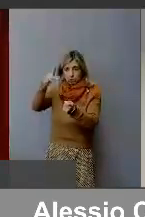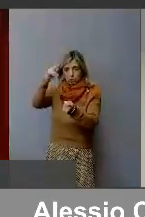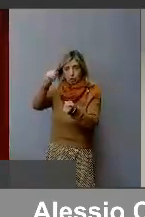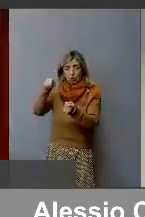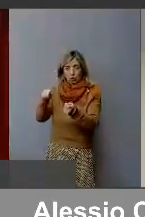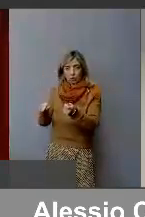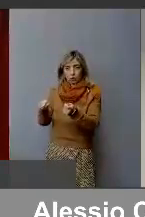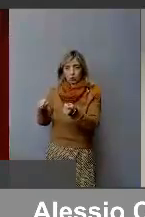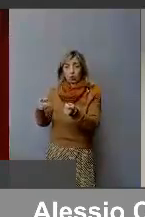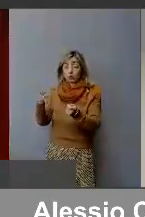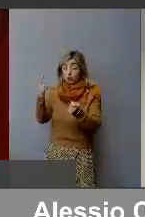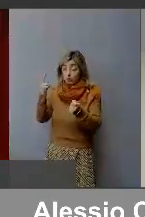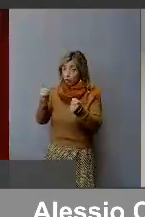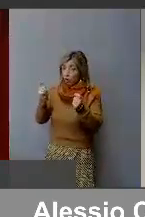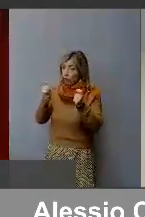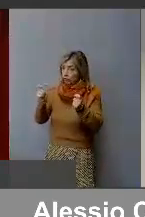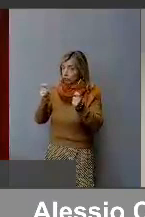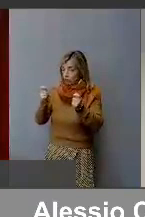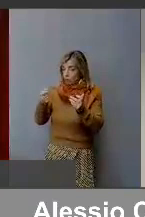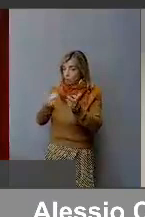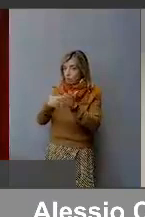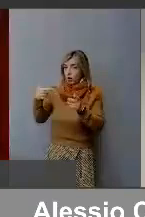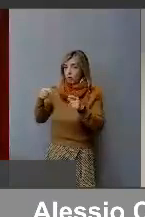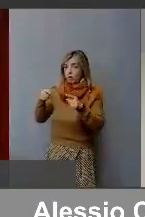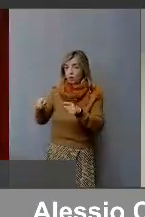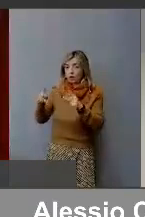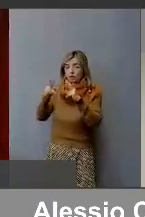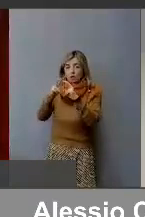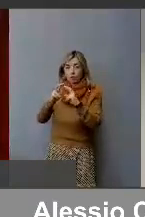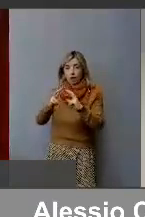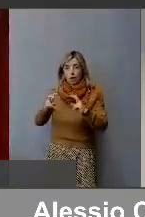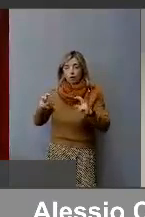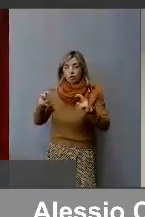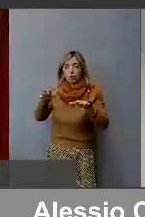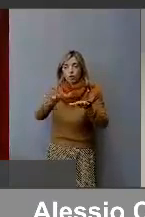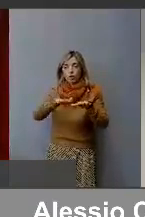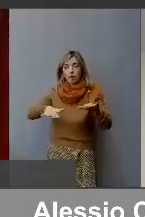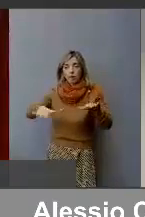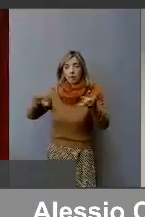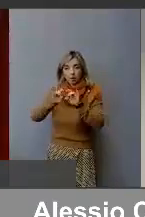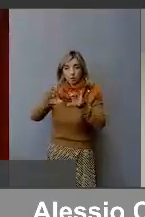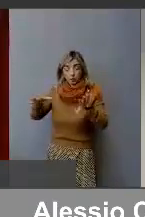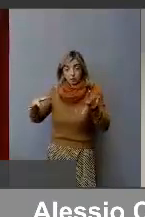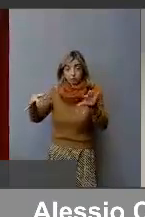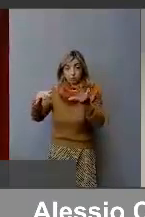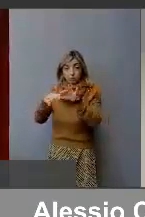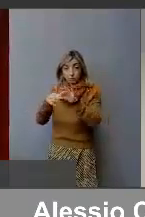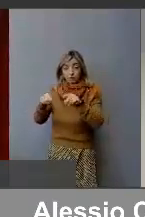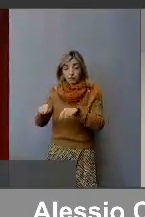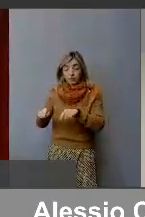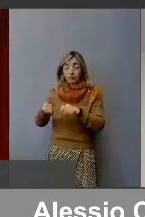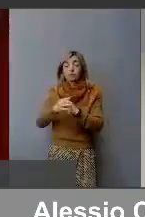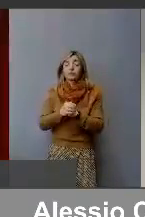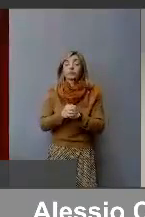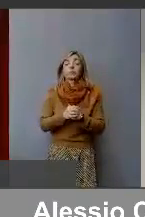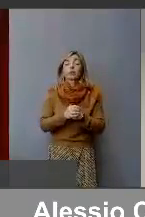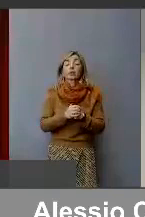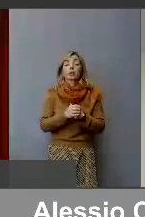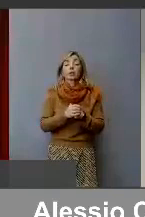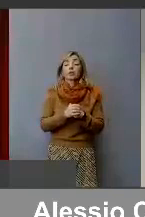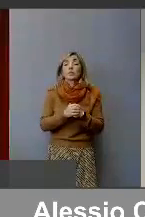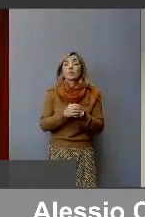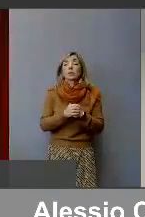prestigiosa di ricerca ambientale tecnologica devo dire ha diciamo